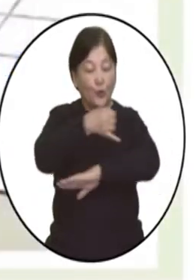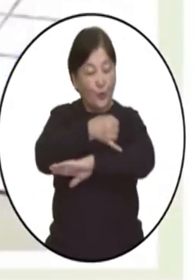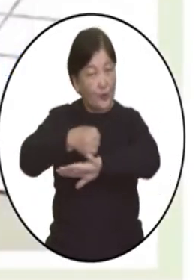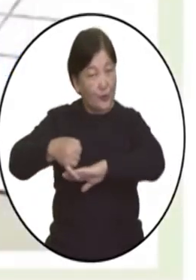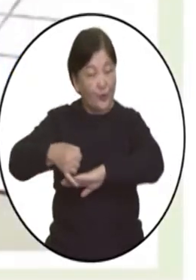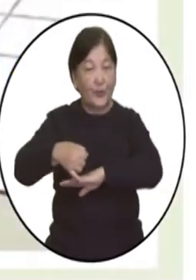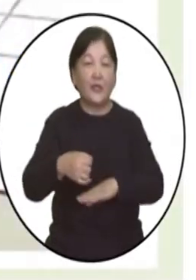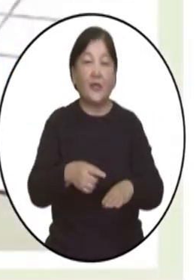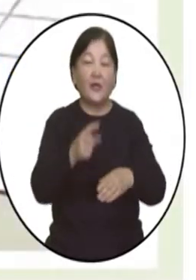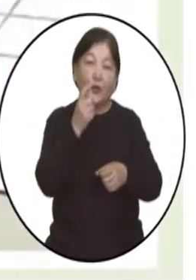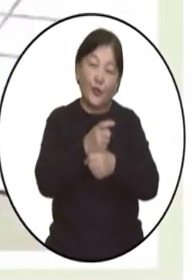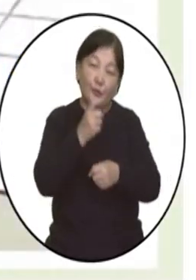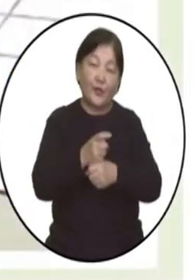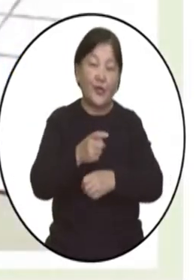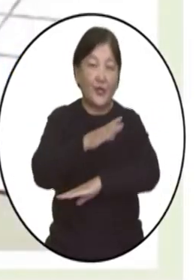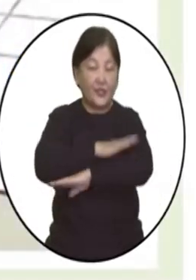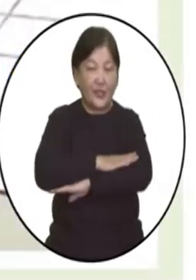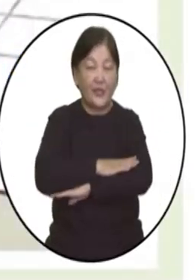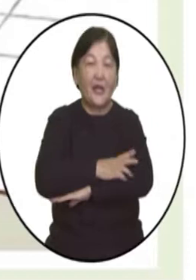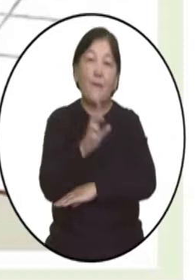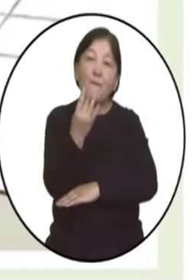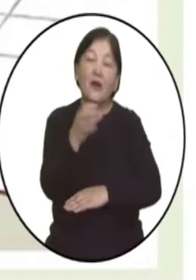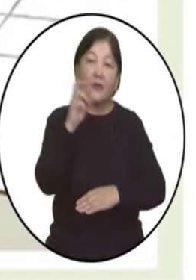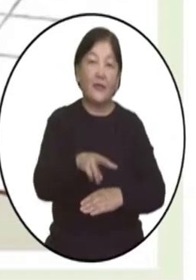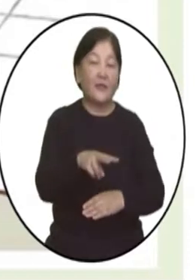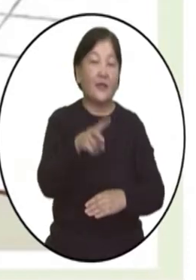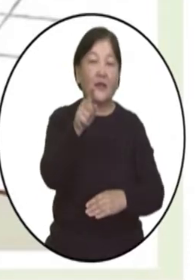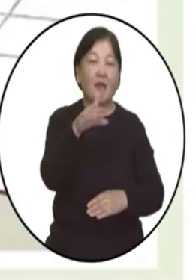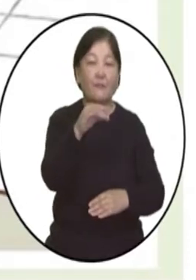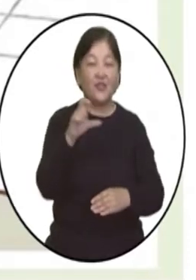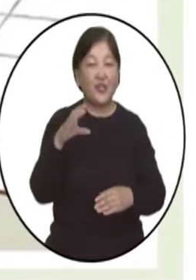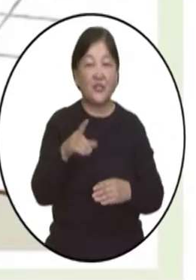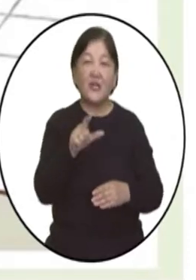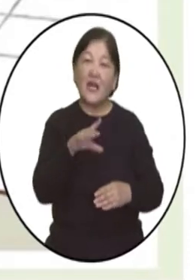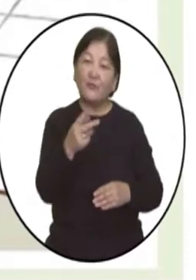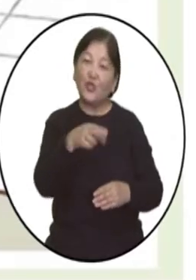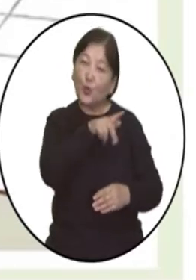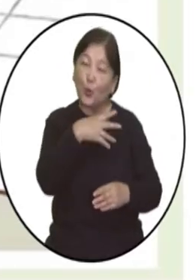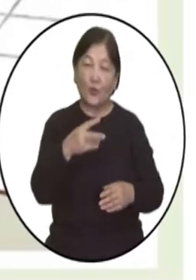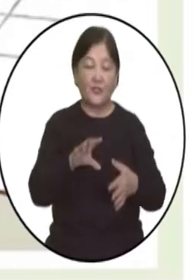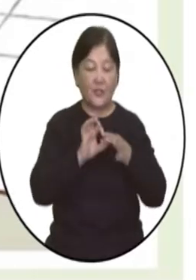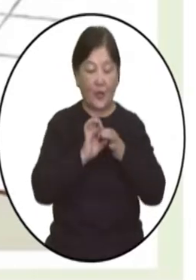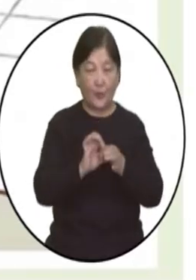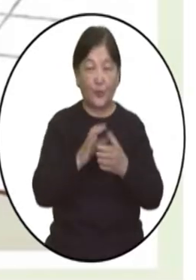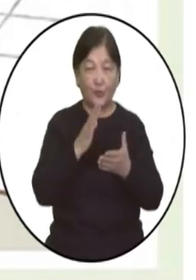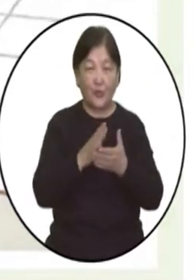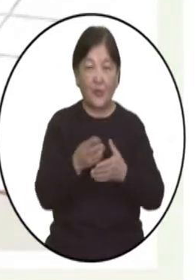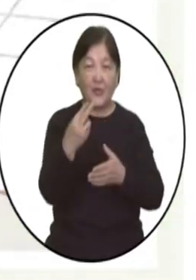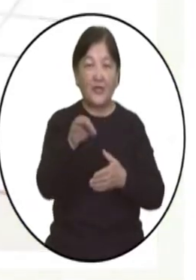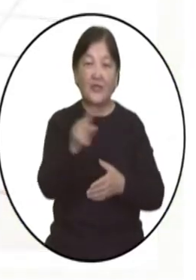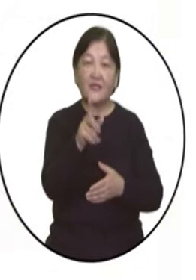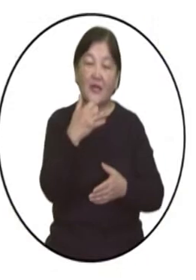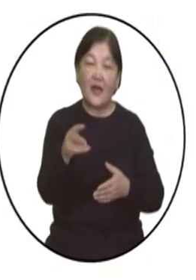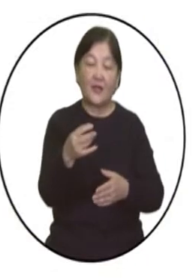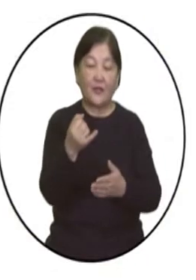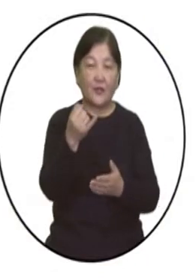хувьд байрлал, хэмжээс хэмжигдхүүн гэсэн хичээл дээр бол бас холбогддож байна. За дизайн зурагзүйн хичээл